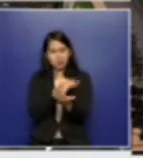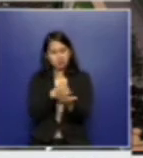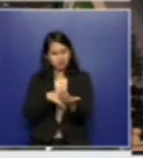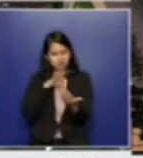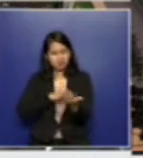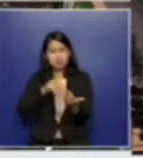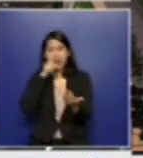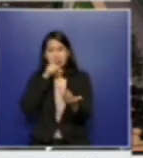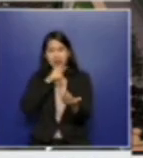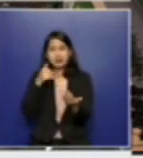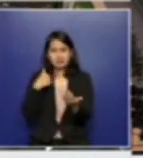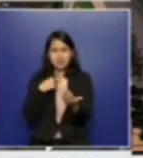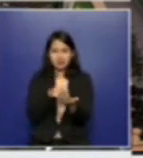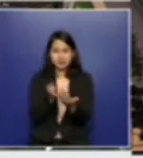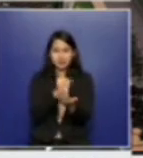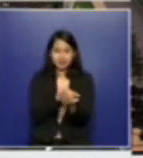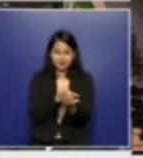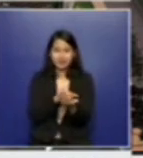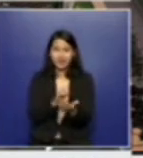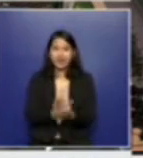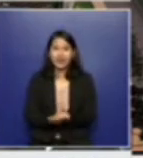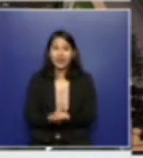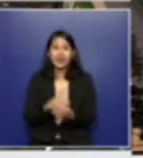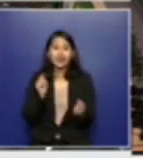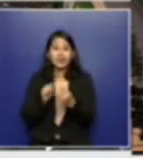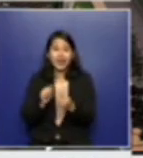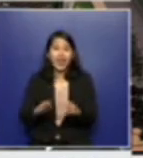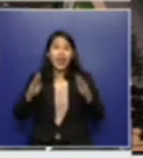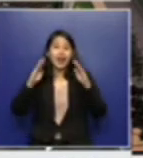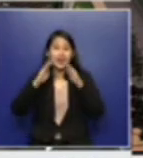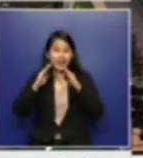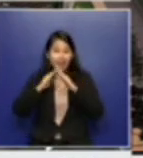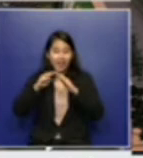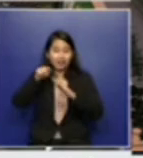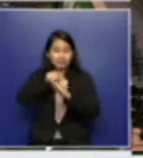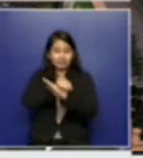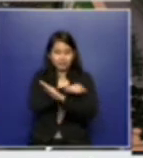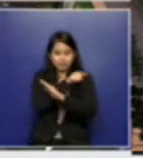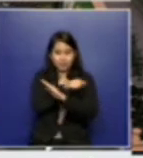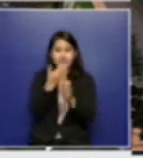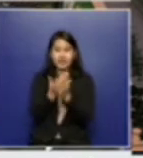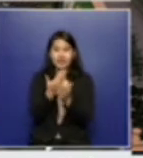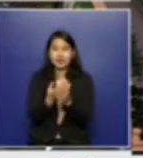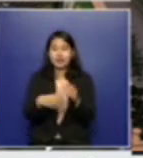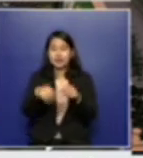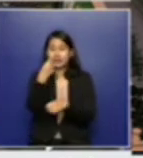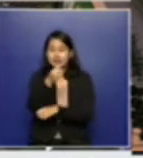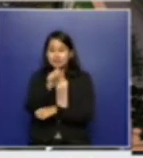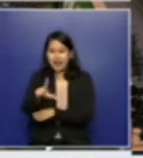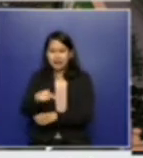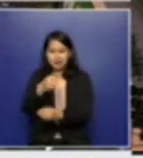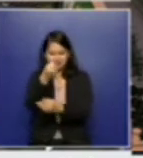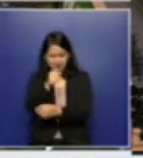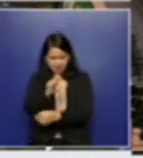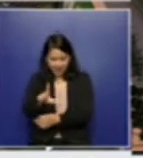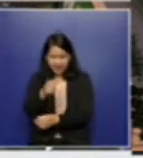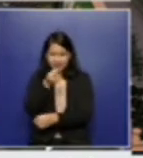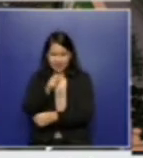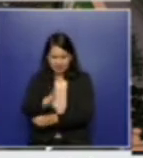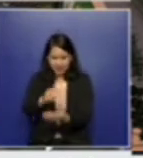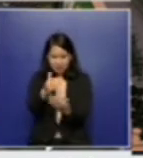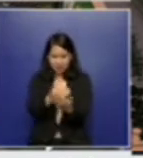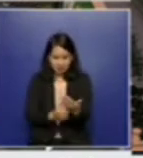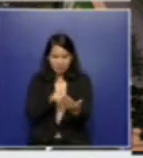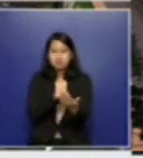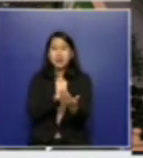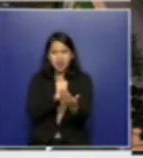ากลอย่างหลังคาโค้งไร้โครงสร้างนะครับตัวหนึ่ง10กว่าล้าน10กว่าล้านทุกที่เลยครับอันนี้ถ้าเป็นไปได้เนี่ย